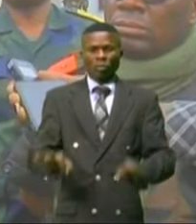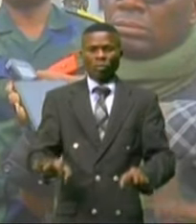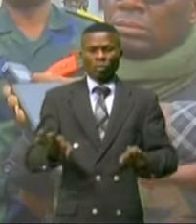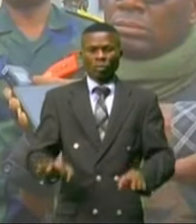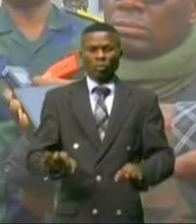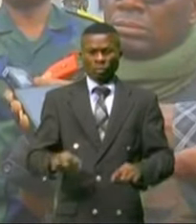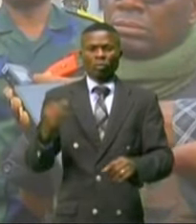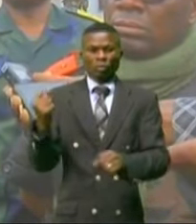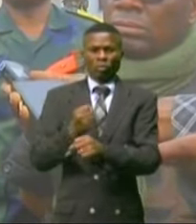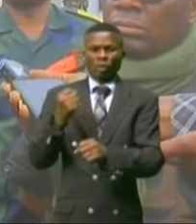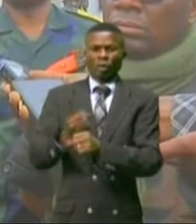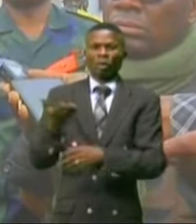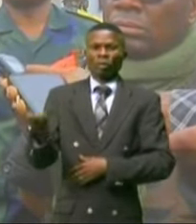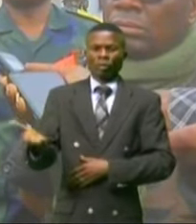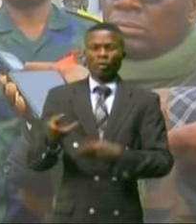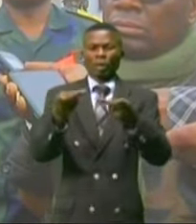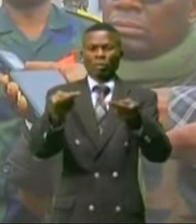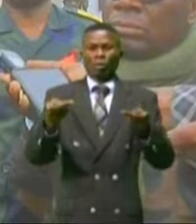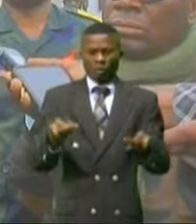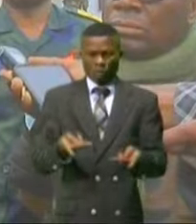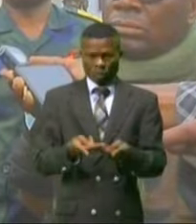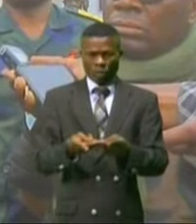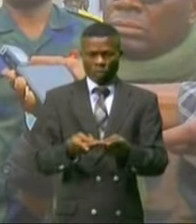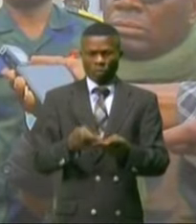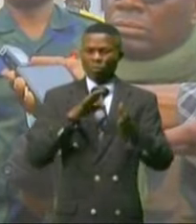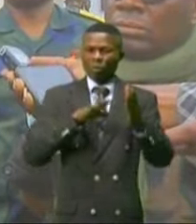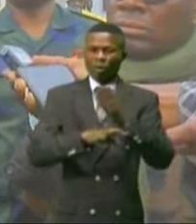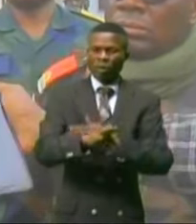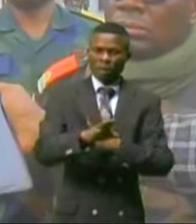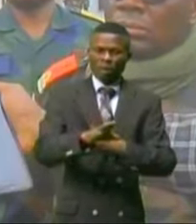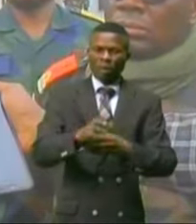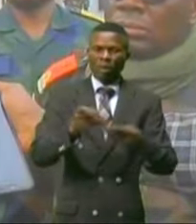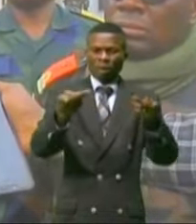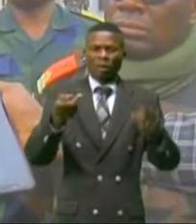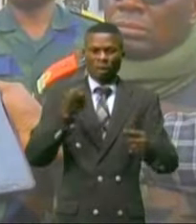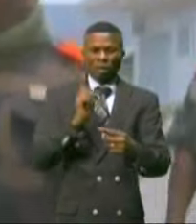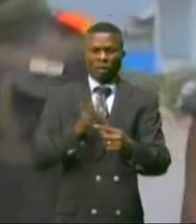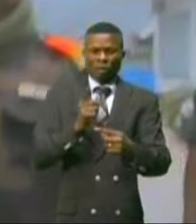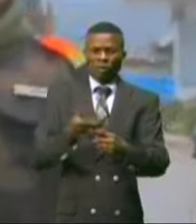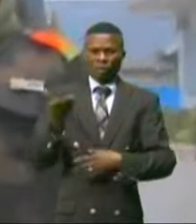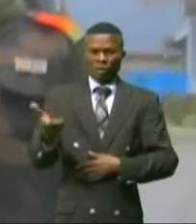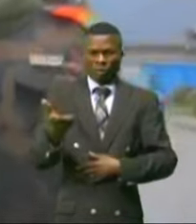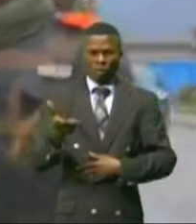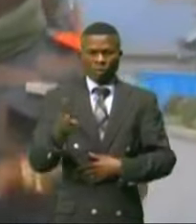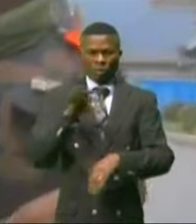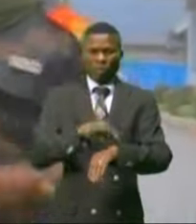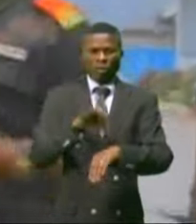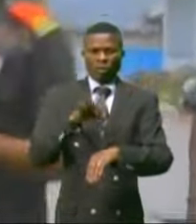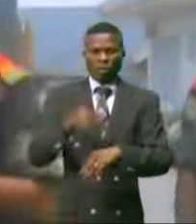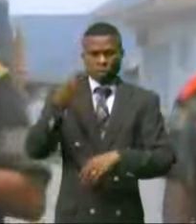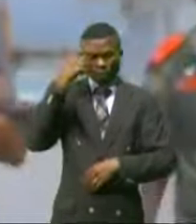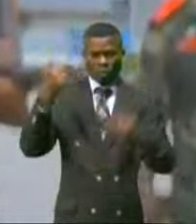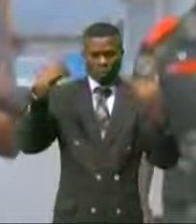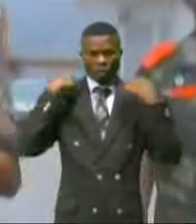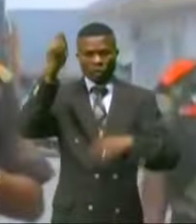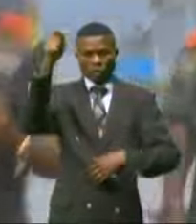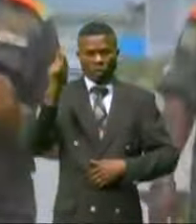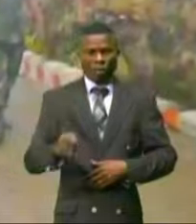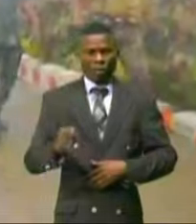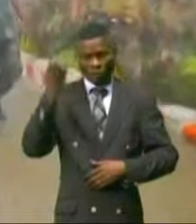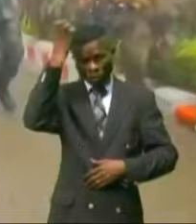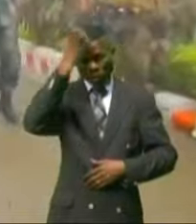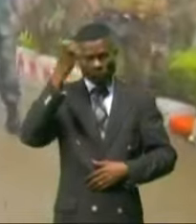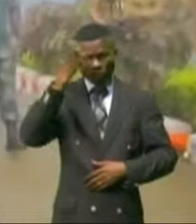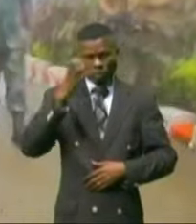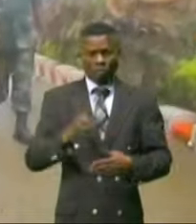sont en opération, là où l'accès dans les espaces liquides est difficile. Occasion pour cet officier général de